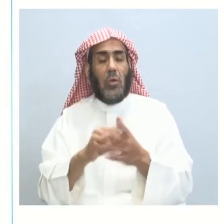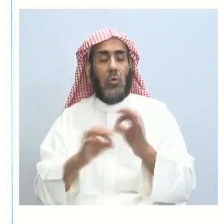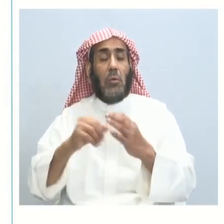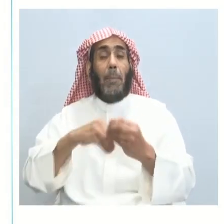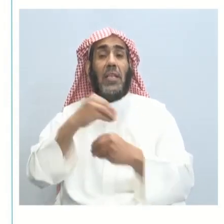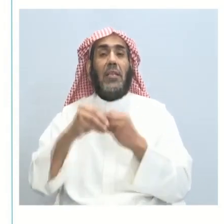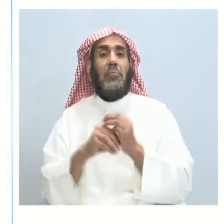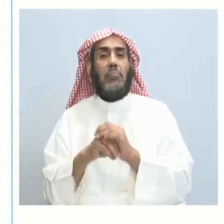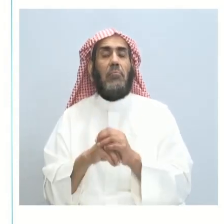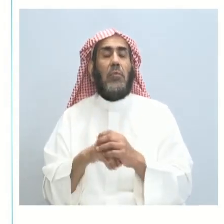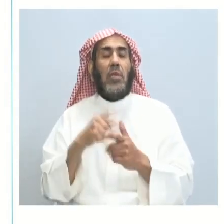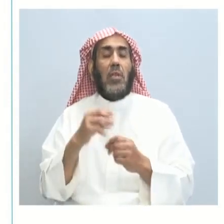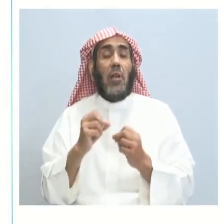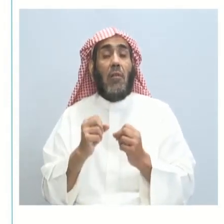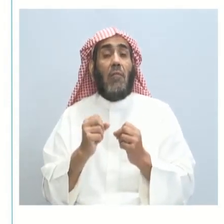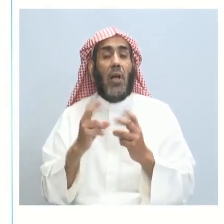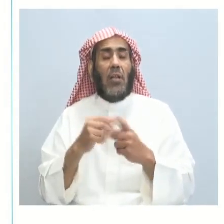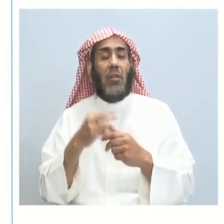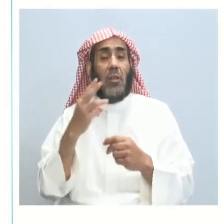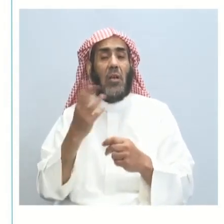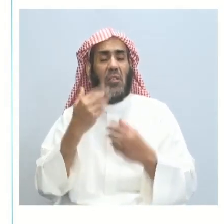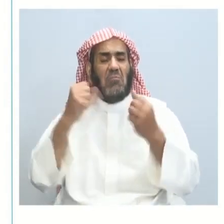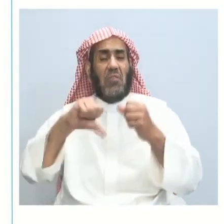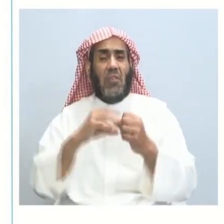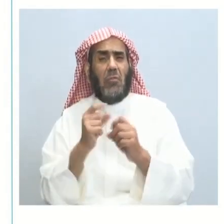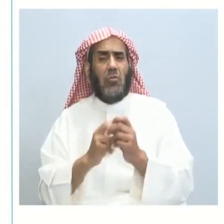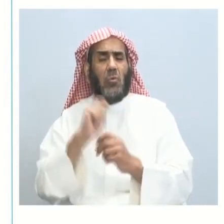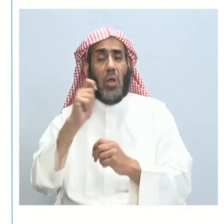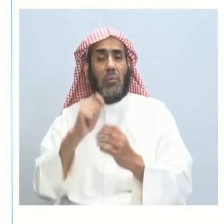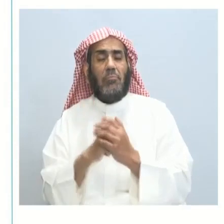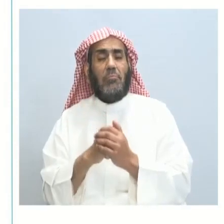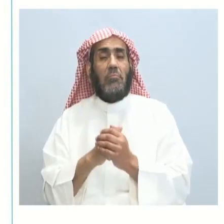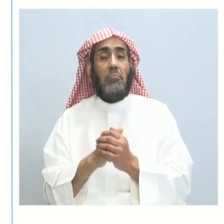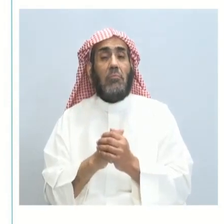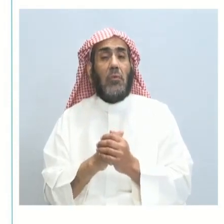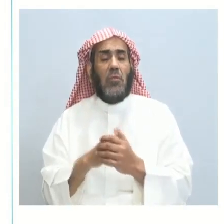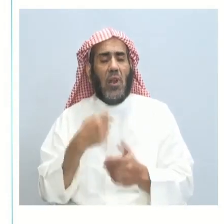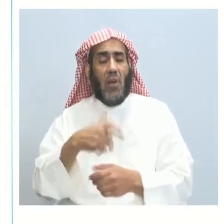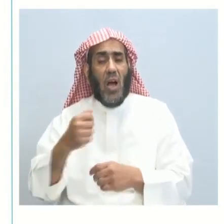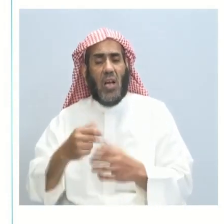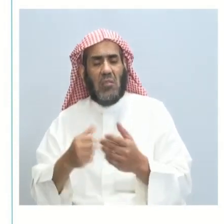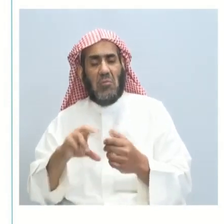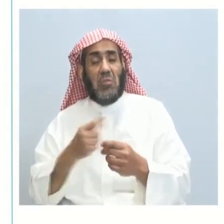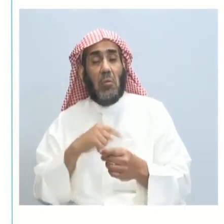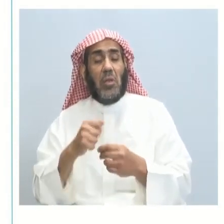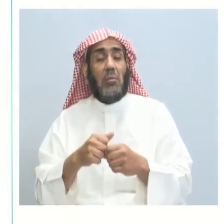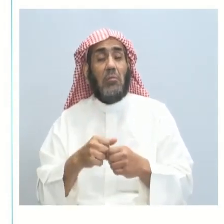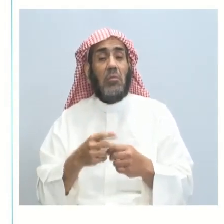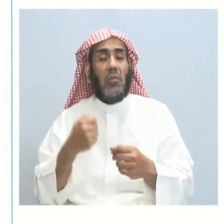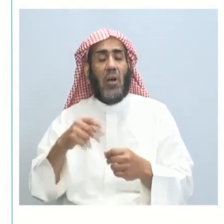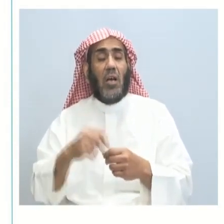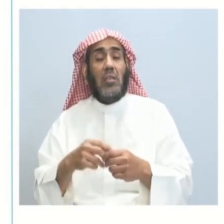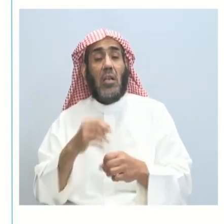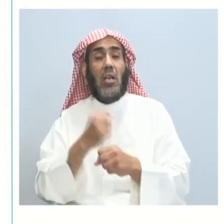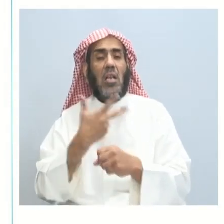بديله اذا هذه الفئات الثلاث قد نفشل في الجوده قد نفشل في في النفقات او تلبيه حتى نفقات